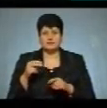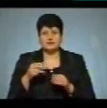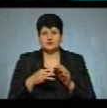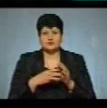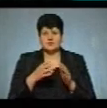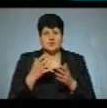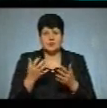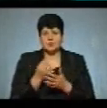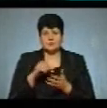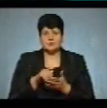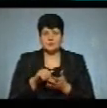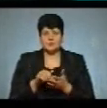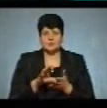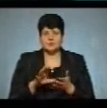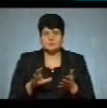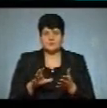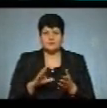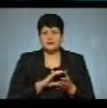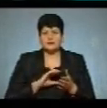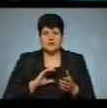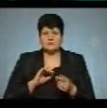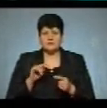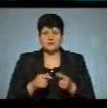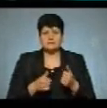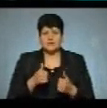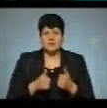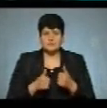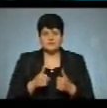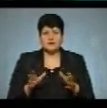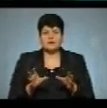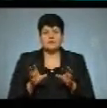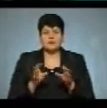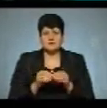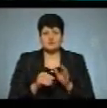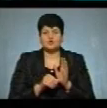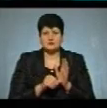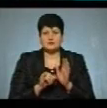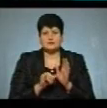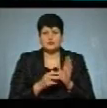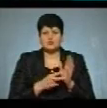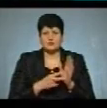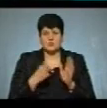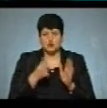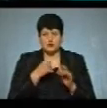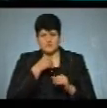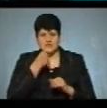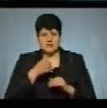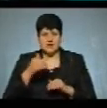получати сьогодні на змаганнях медалі, тому що ми змагаємося разом з 6-м і 7-м роком і